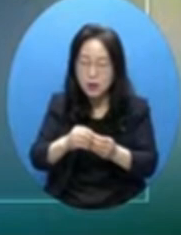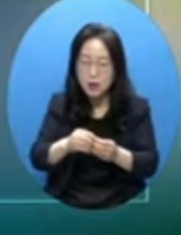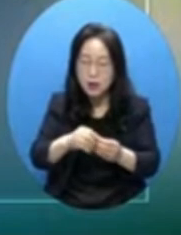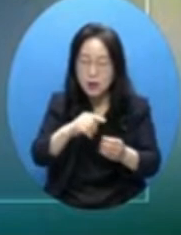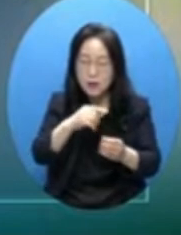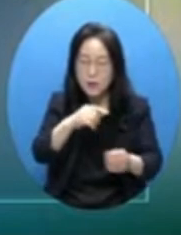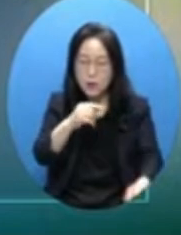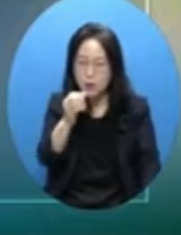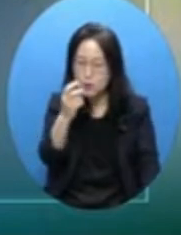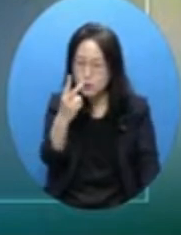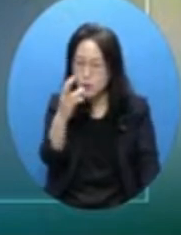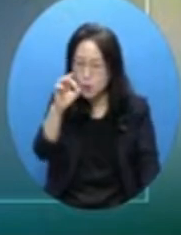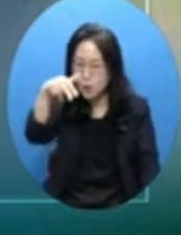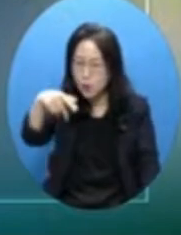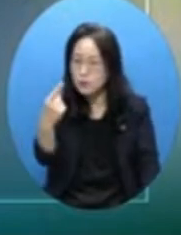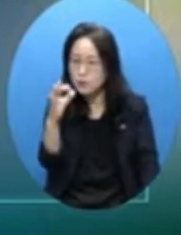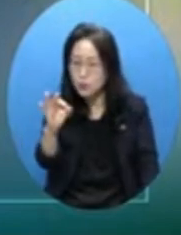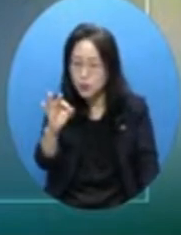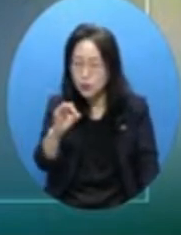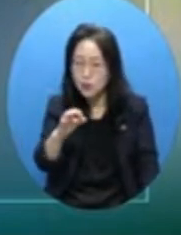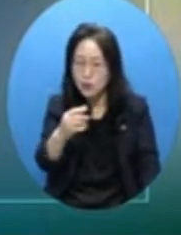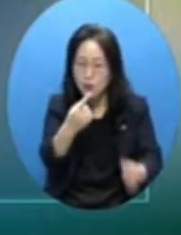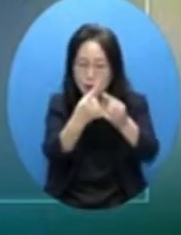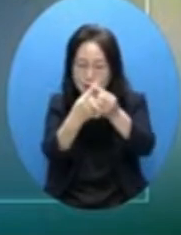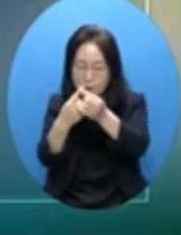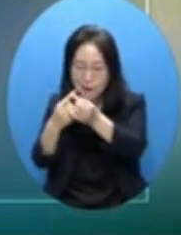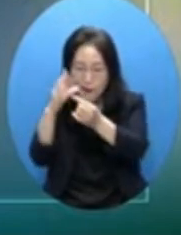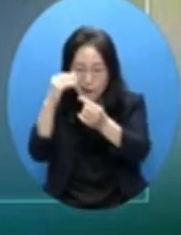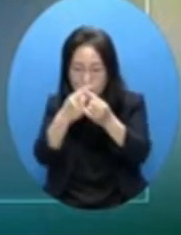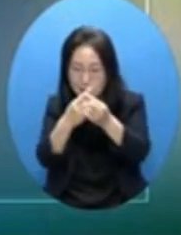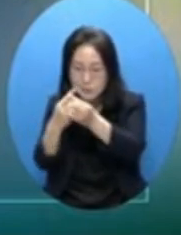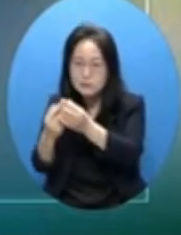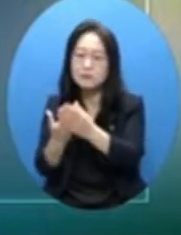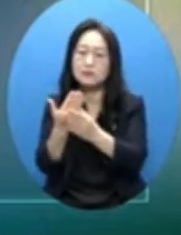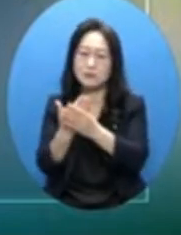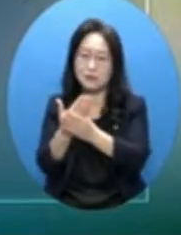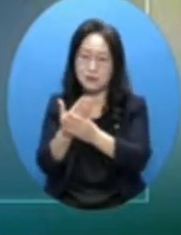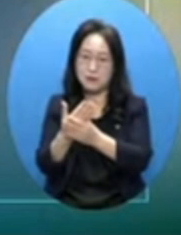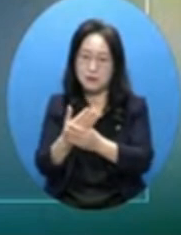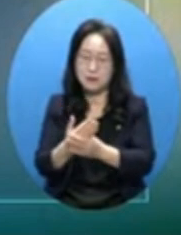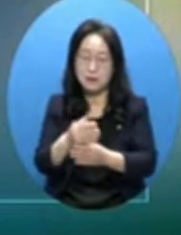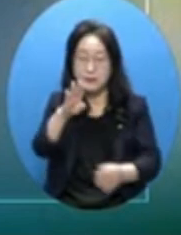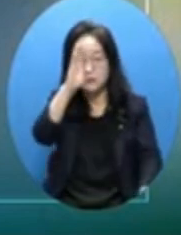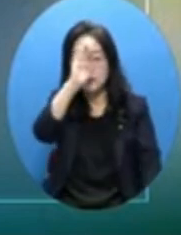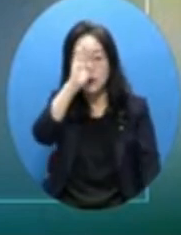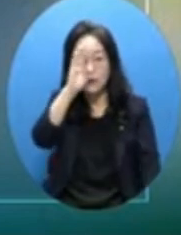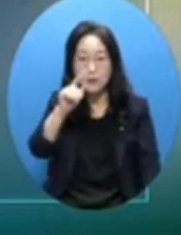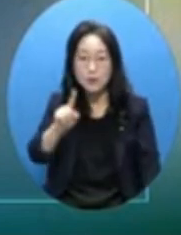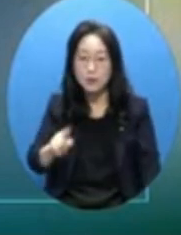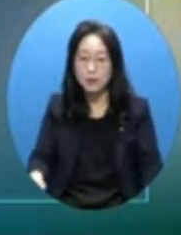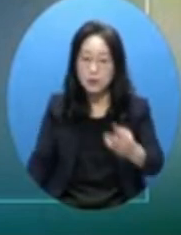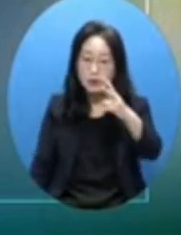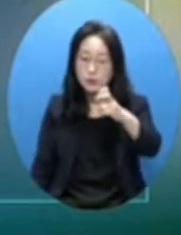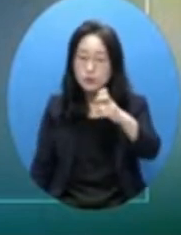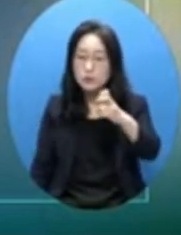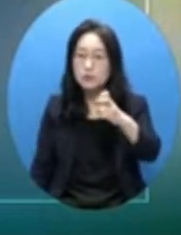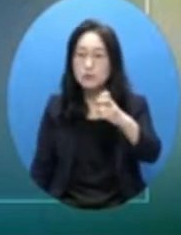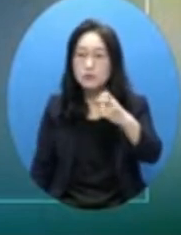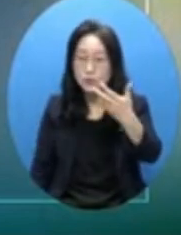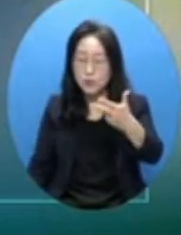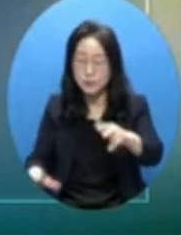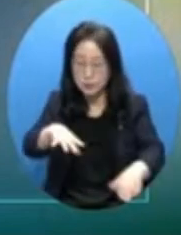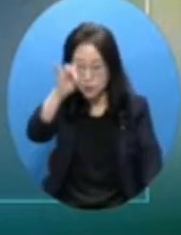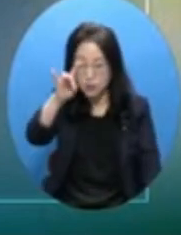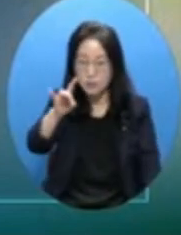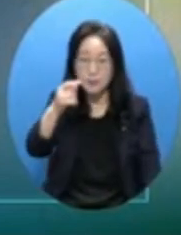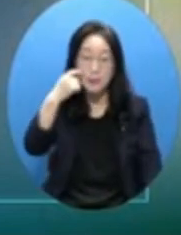용종이 생기는 병입니다. 이 병이 이 26살 때 처음 발병되고 난